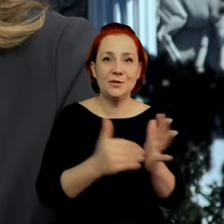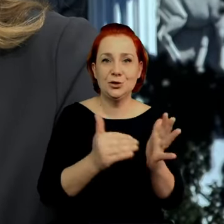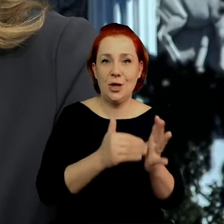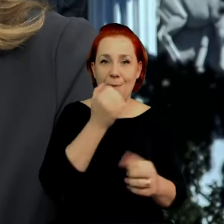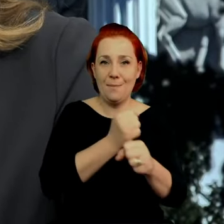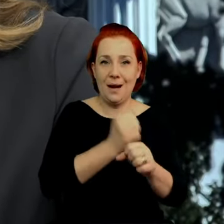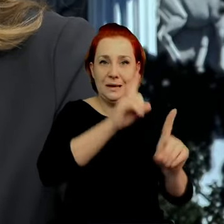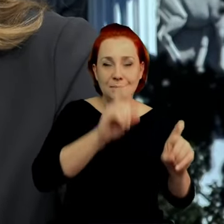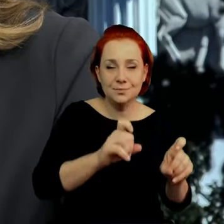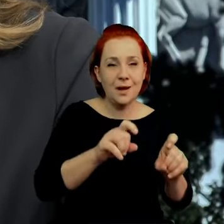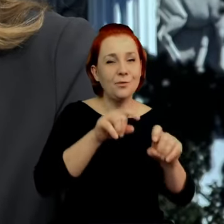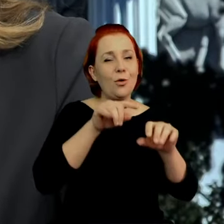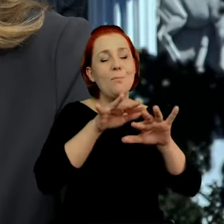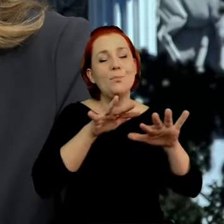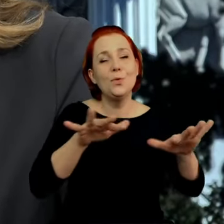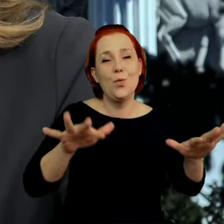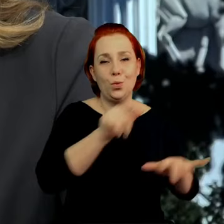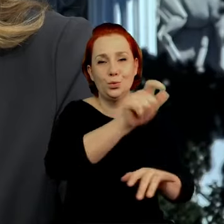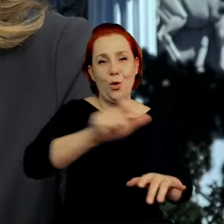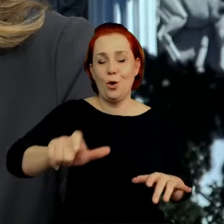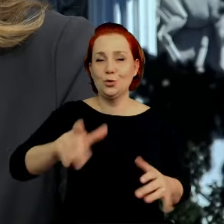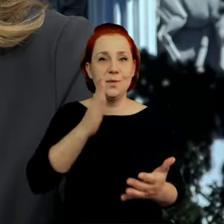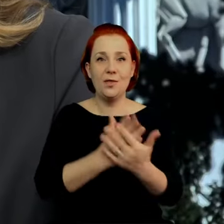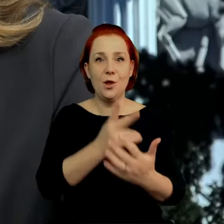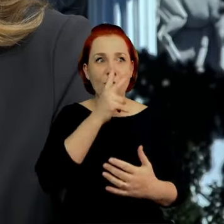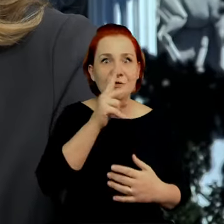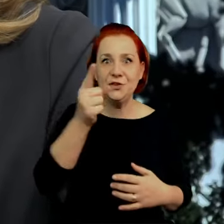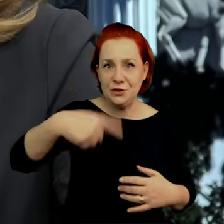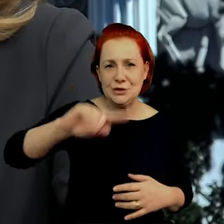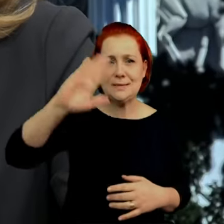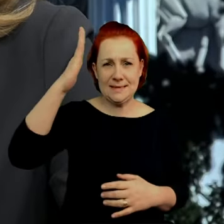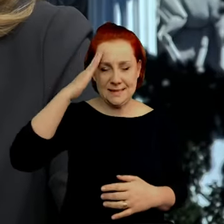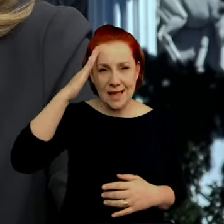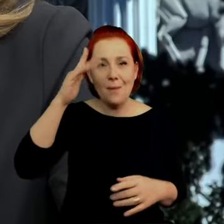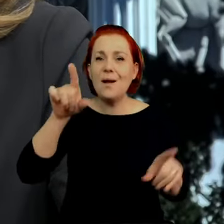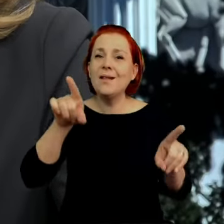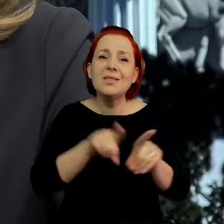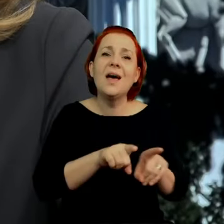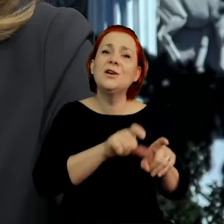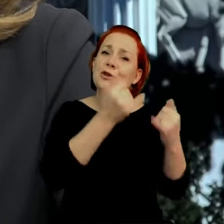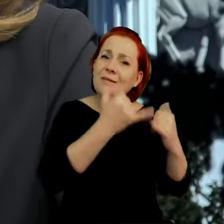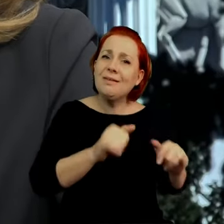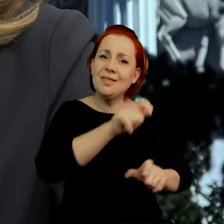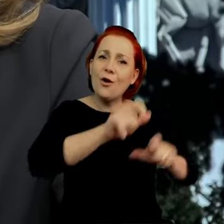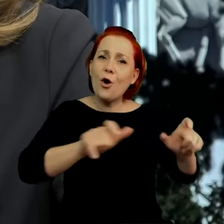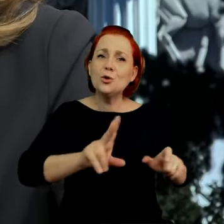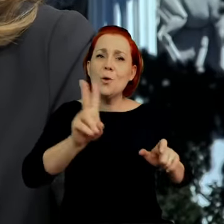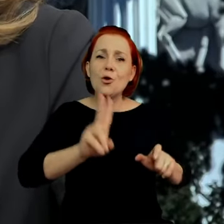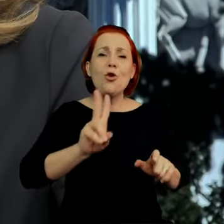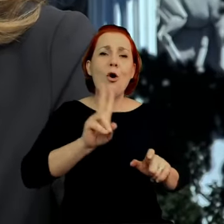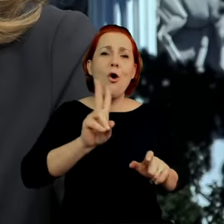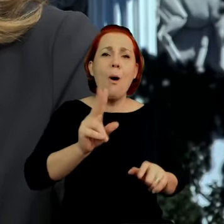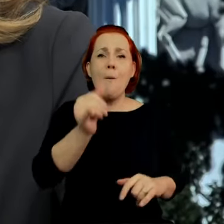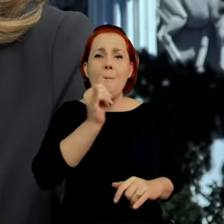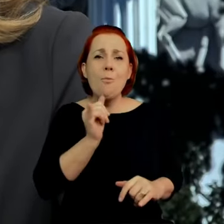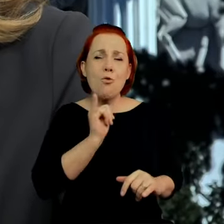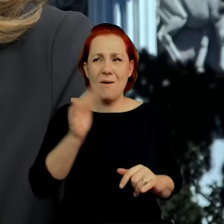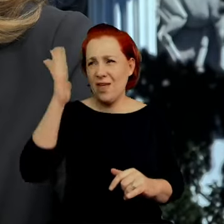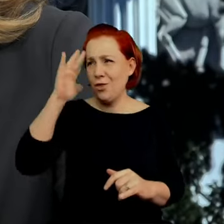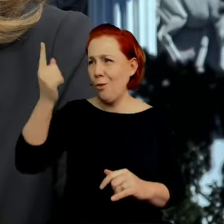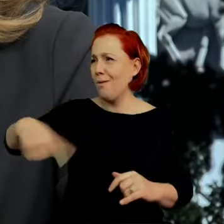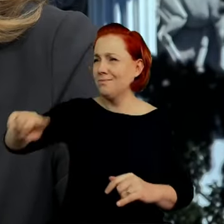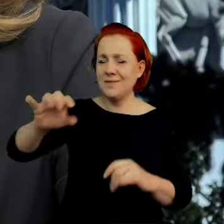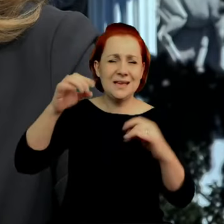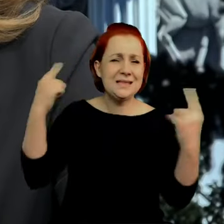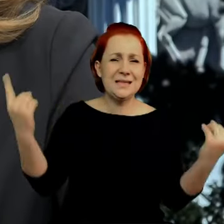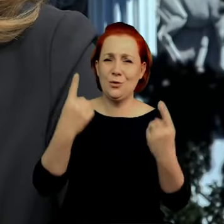bardzo dużo, nie tylko w pierwszych szeregach, ale też takich, którzy próbują załatwiać pomimo tego szaleństwa politycznego, które gdzieś